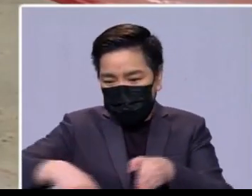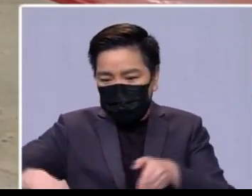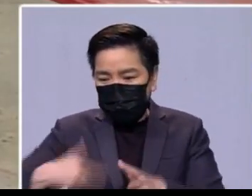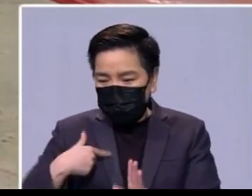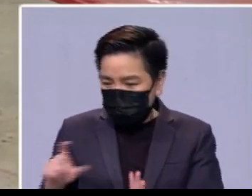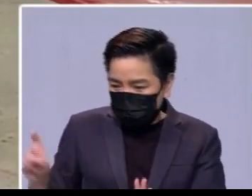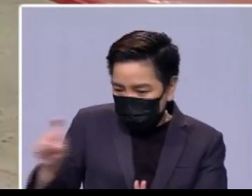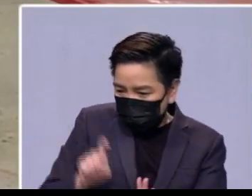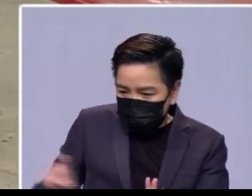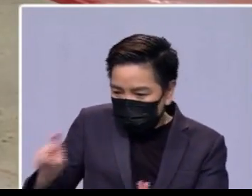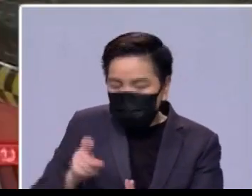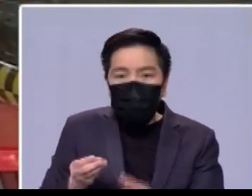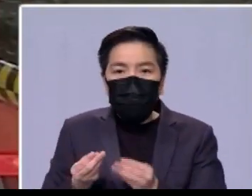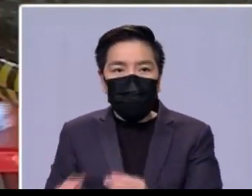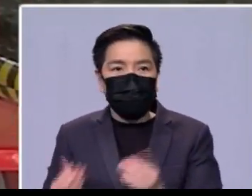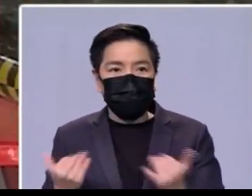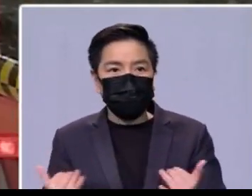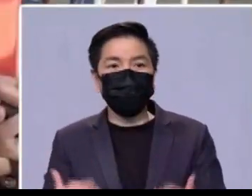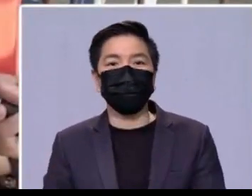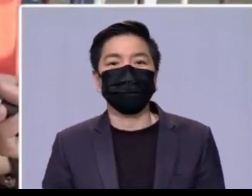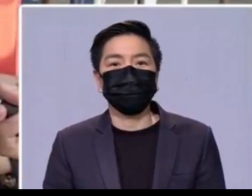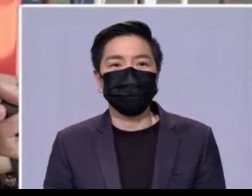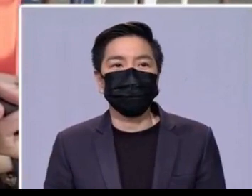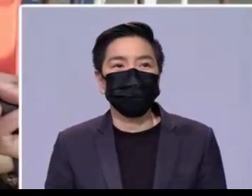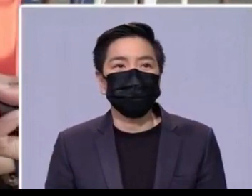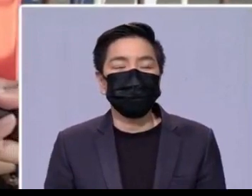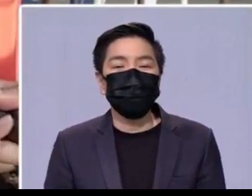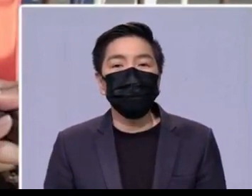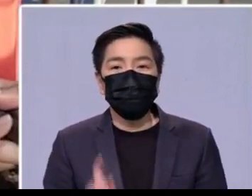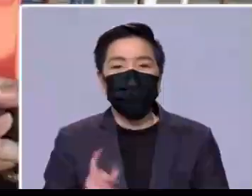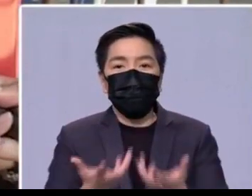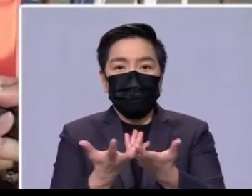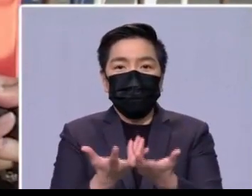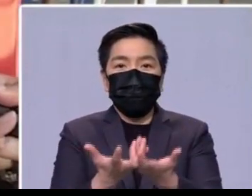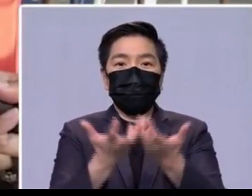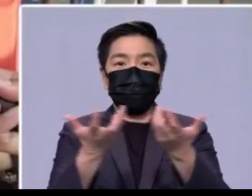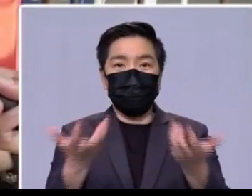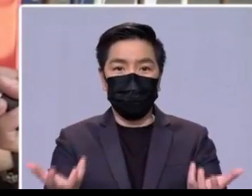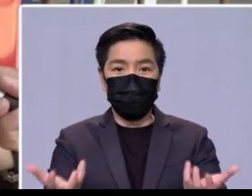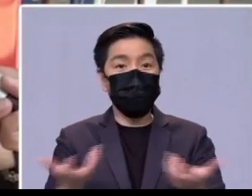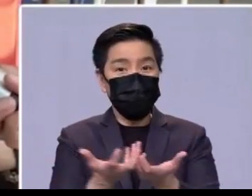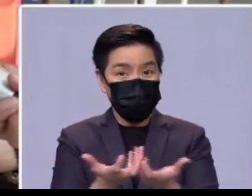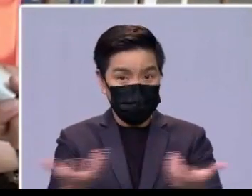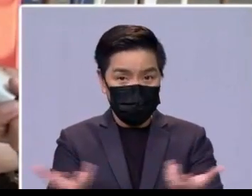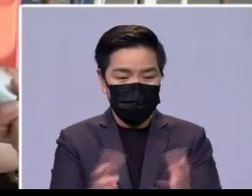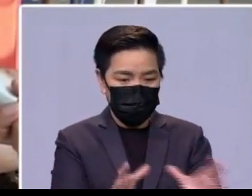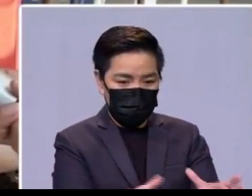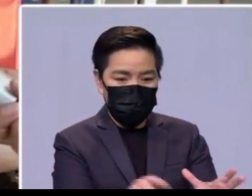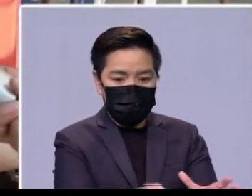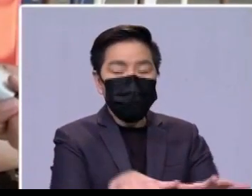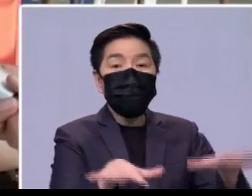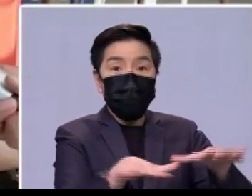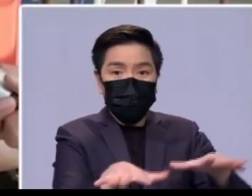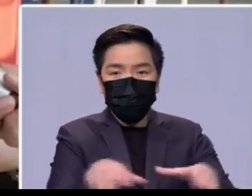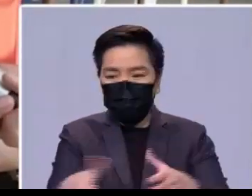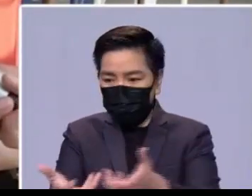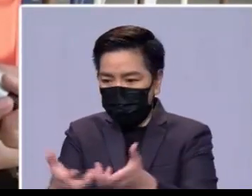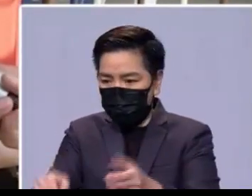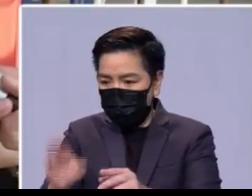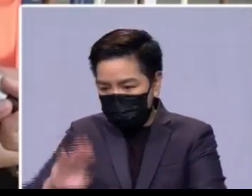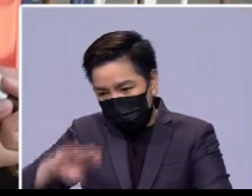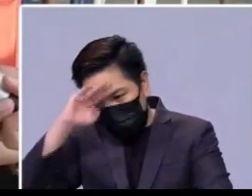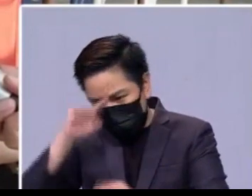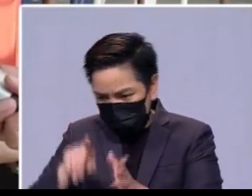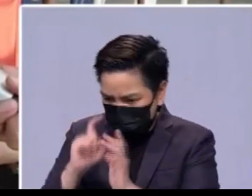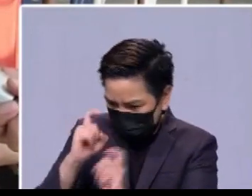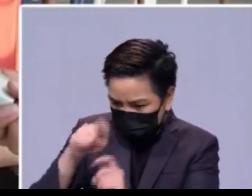พ่นแอลกอฮอล์ทันทีครับ คัดแยกนะครับประชาชนกลุ่มปกติออกไปเพื่อแยกโซนออกมานะครับแล้วเมื่อถึงเวลานะครับเ